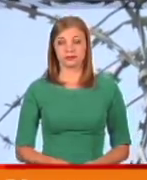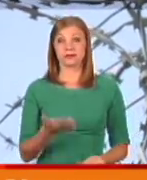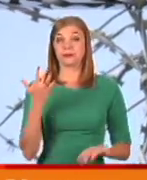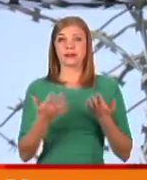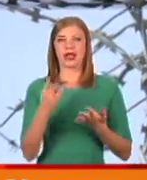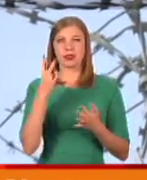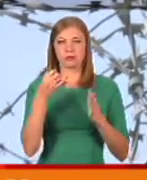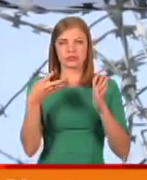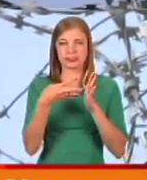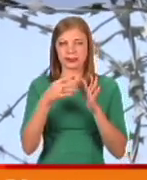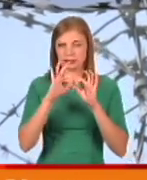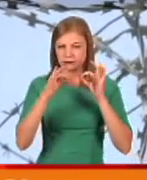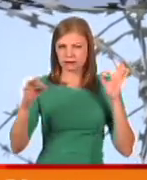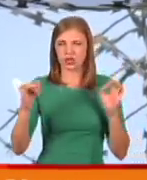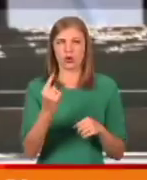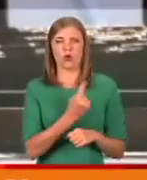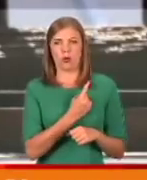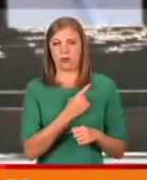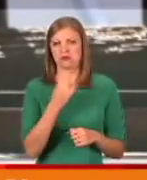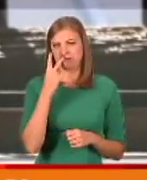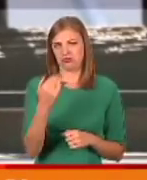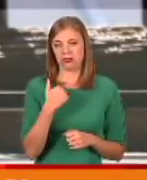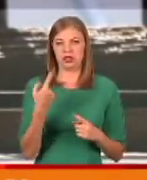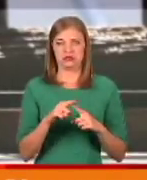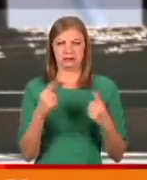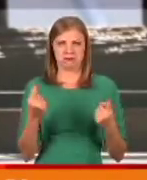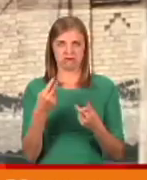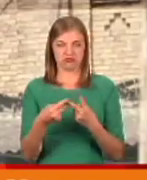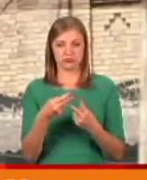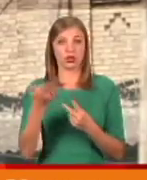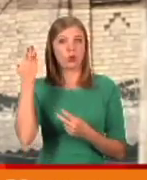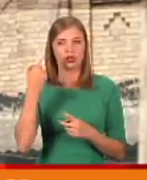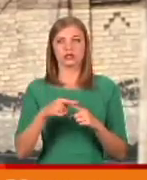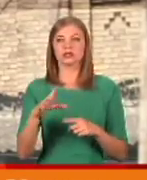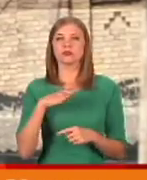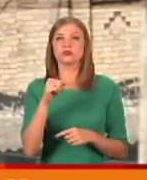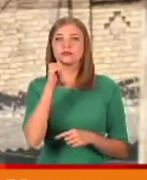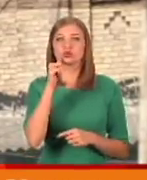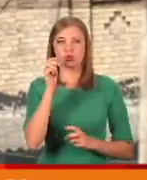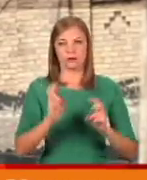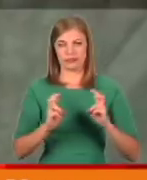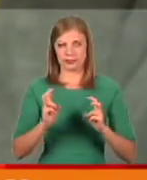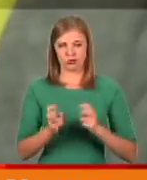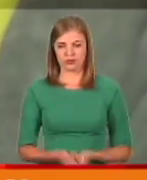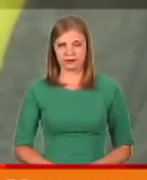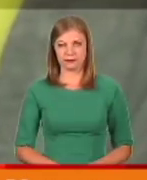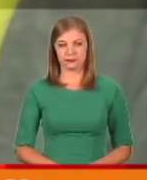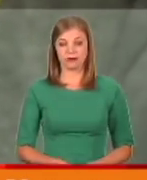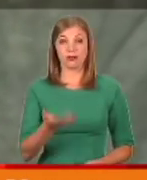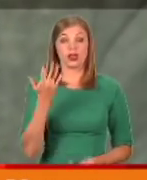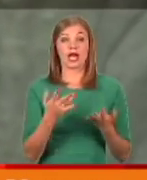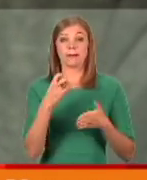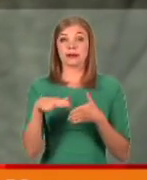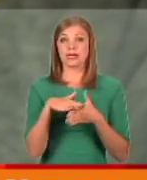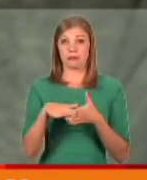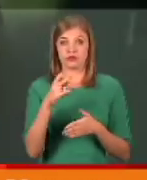Якби не колючий дріт і воєнізована охорона, то ніяк не вгадаєш, що це буцигарня. Колись це був цукровий завод. Якби не